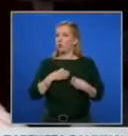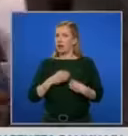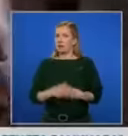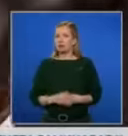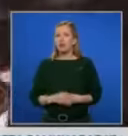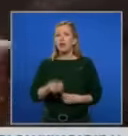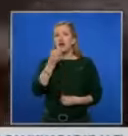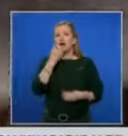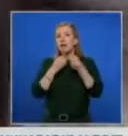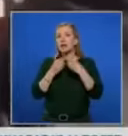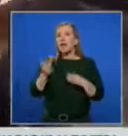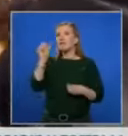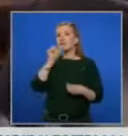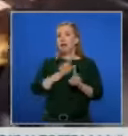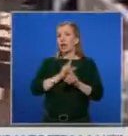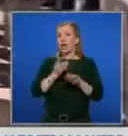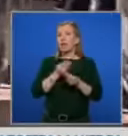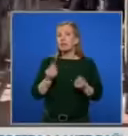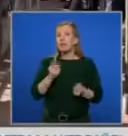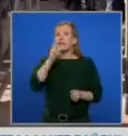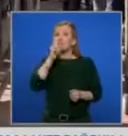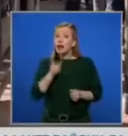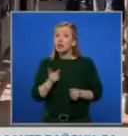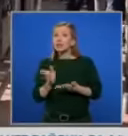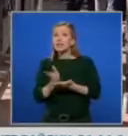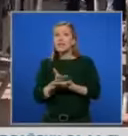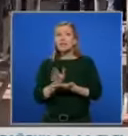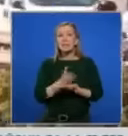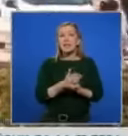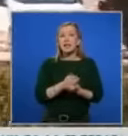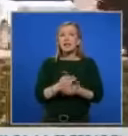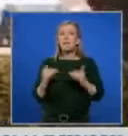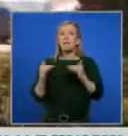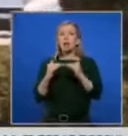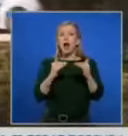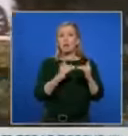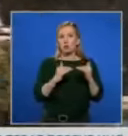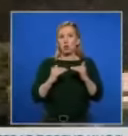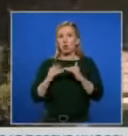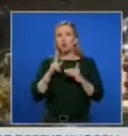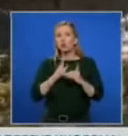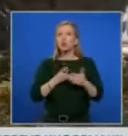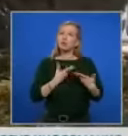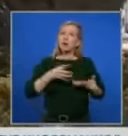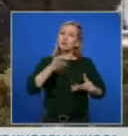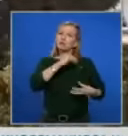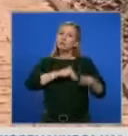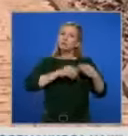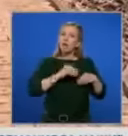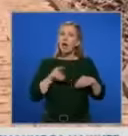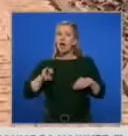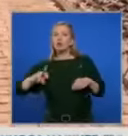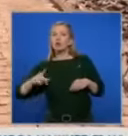Храна и вода не липсват, но е важно да бъдат разпределени равномерно, защото презапасяването на едни лишава други от